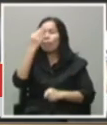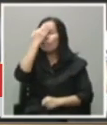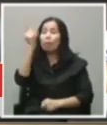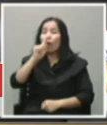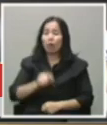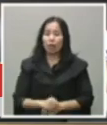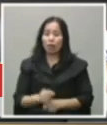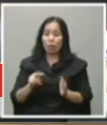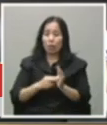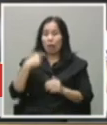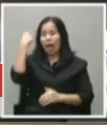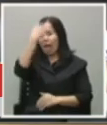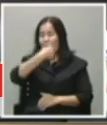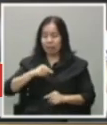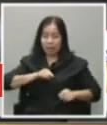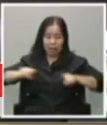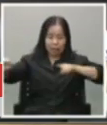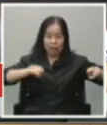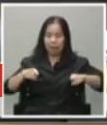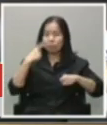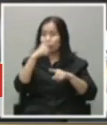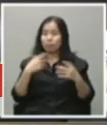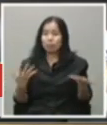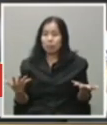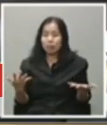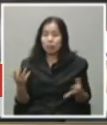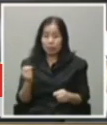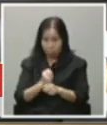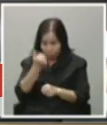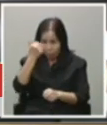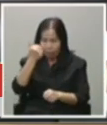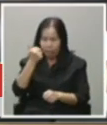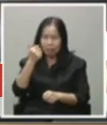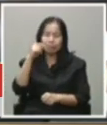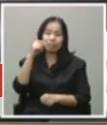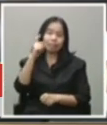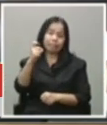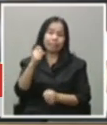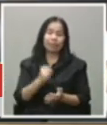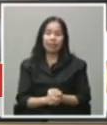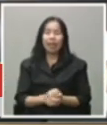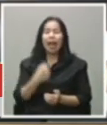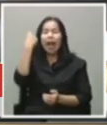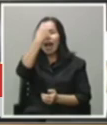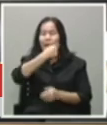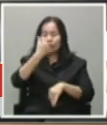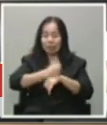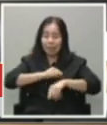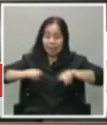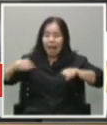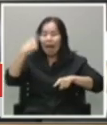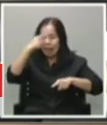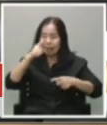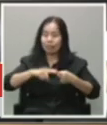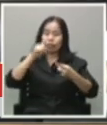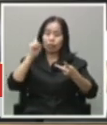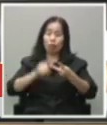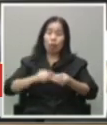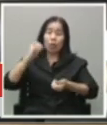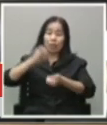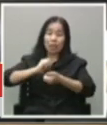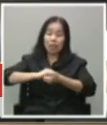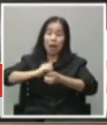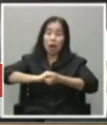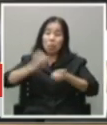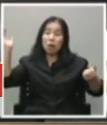ไม่มีผู้ใหญ่ใครสั่งการทำไม่ได้หรอกครับที่สำคัญก็คือนอกจากจะไม่ยกเลิกสัญญายังไปต่อร